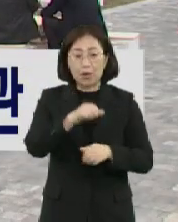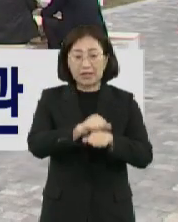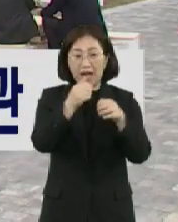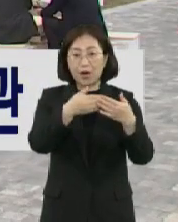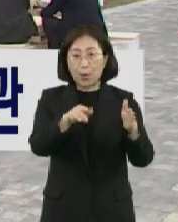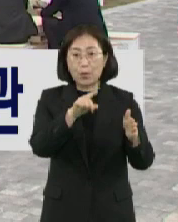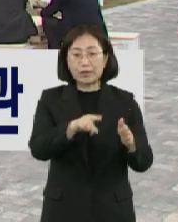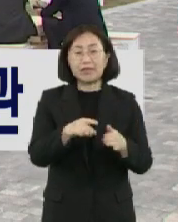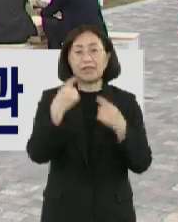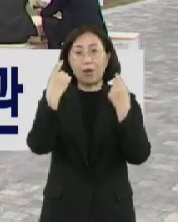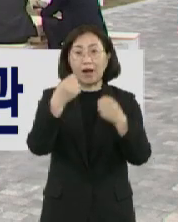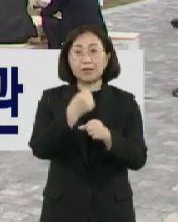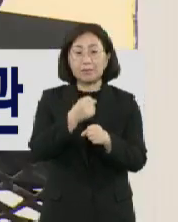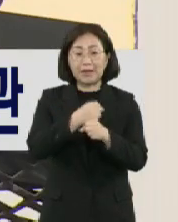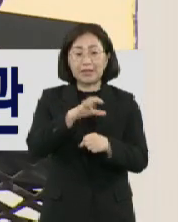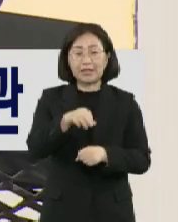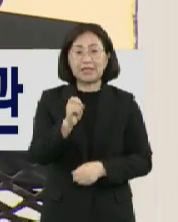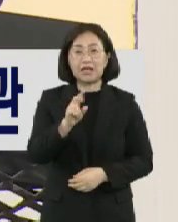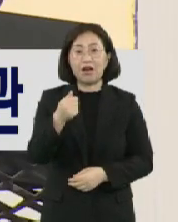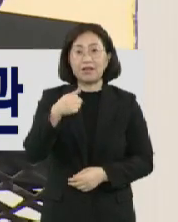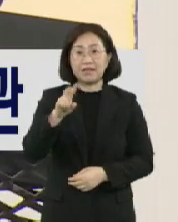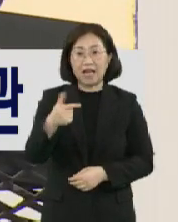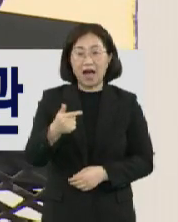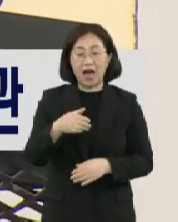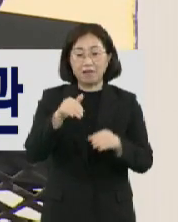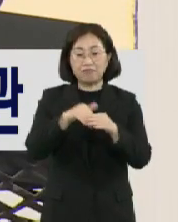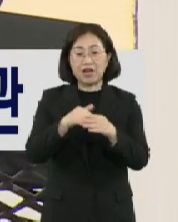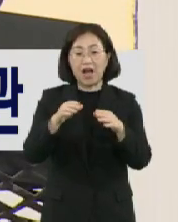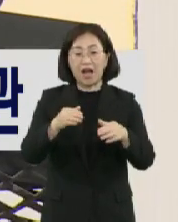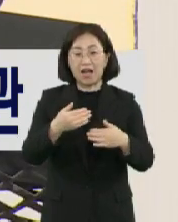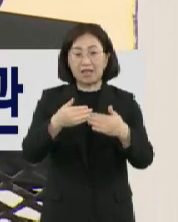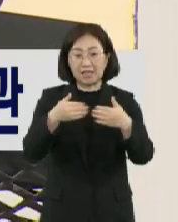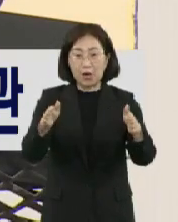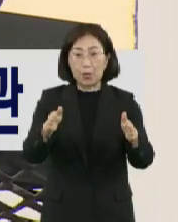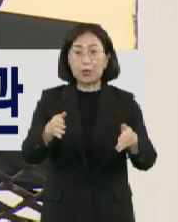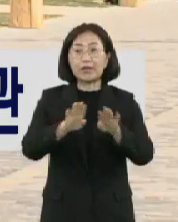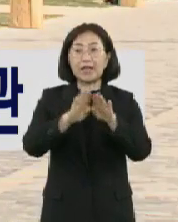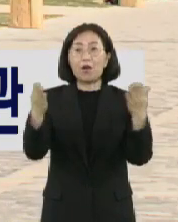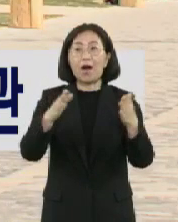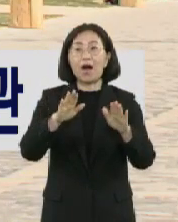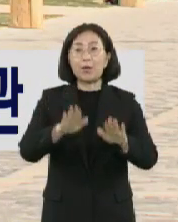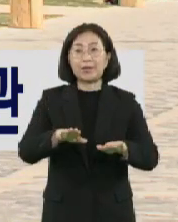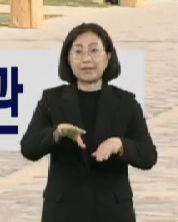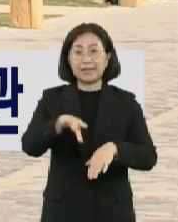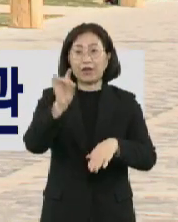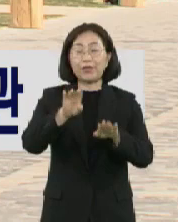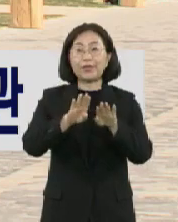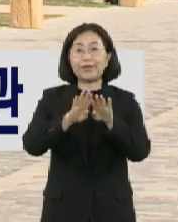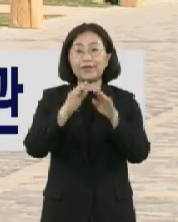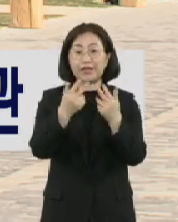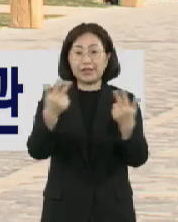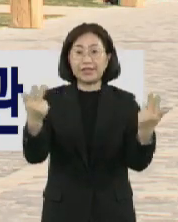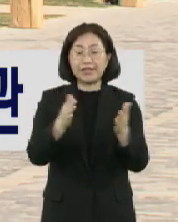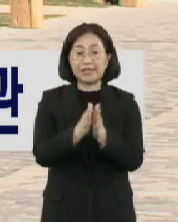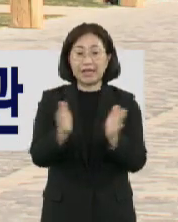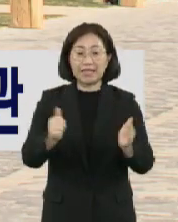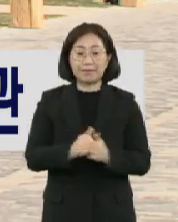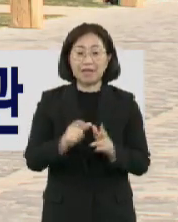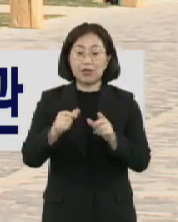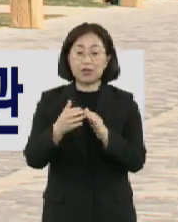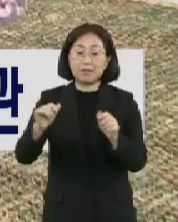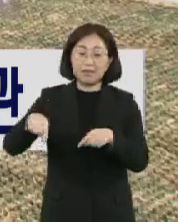관광자원화 1 영상문화 참고 를 개관해 첫 전시회를 열었습니다 영상문화 창 고른 주민이 직접